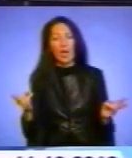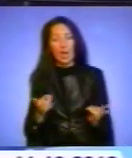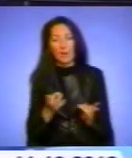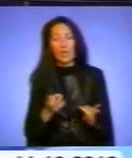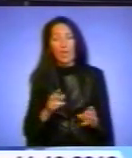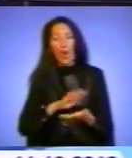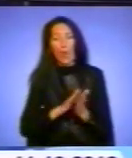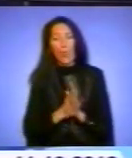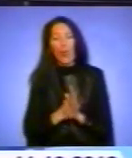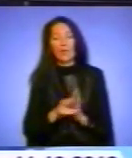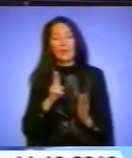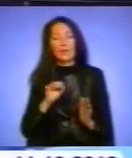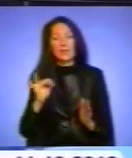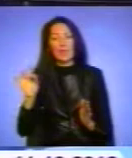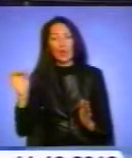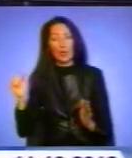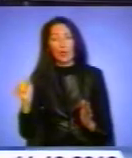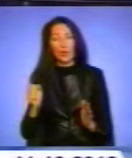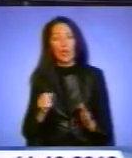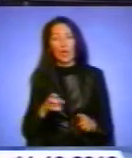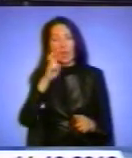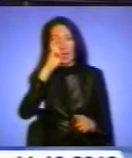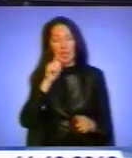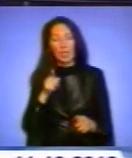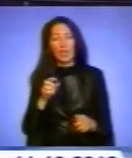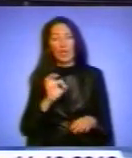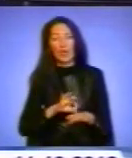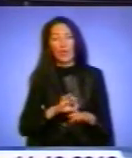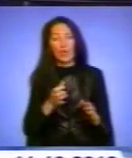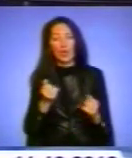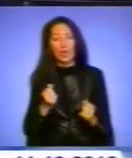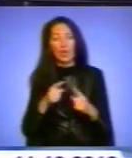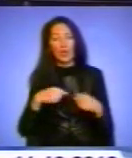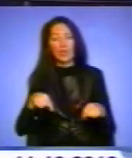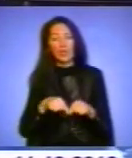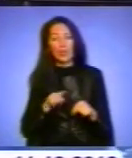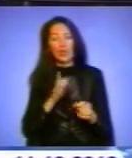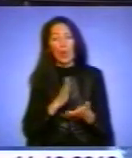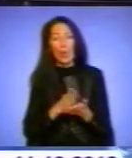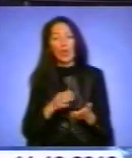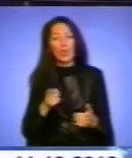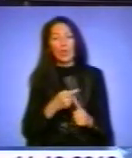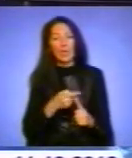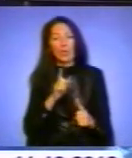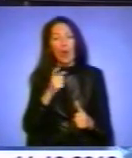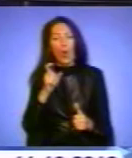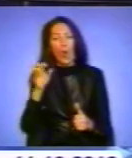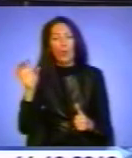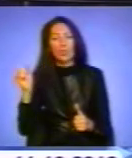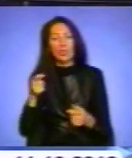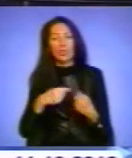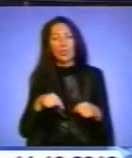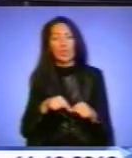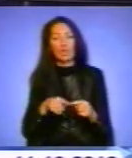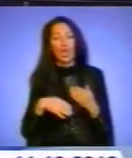країни. Її пацієнти отримують у відділеннях, що мають назву хоспіс або відділення паліативної допомоги. Чи є такі заклади